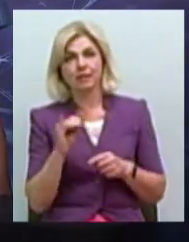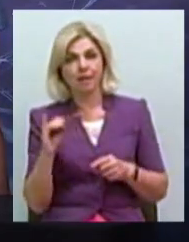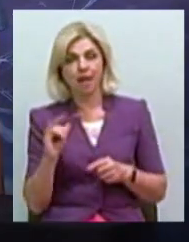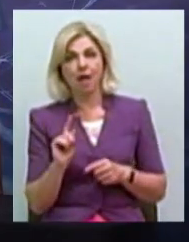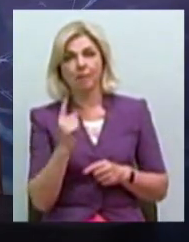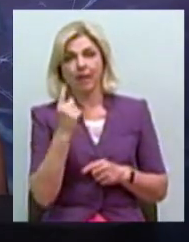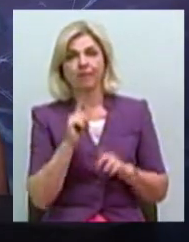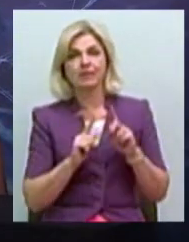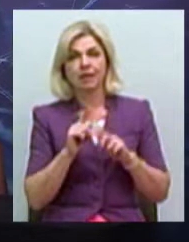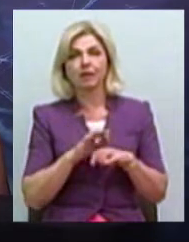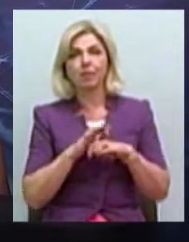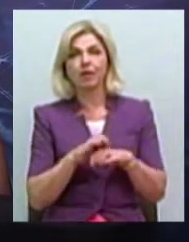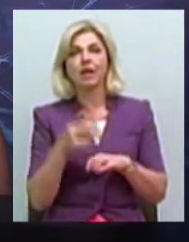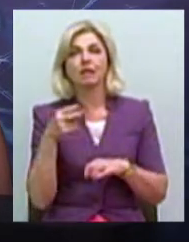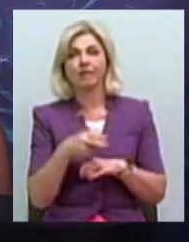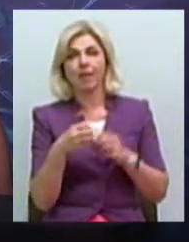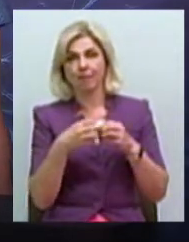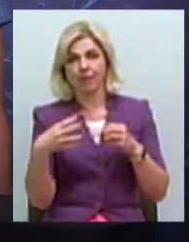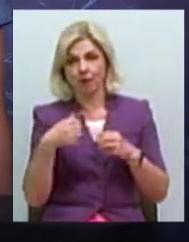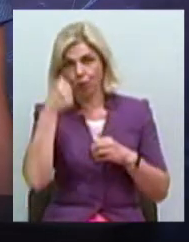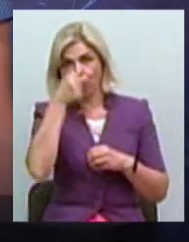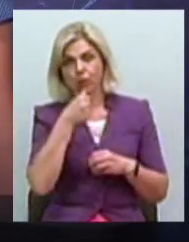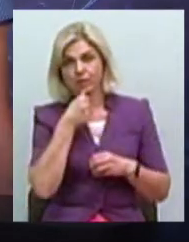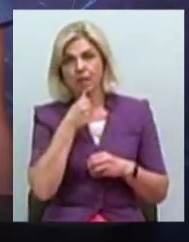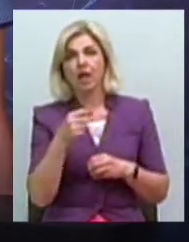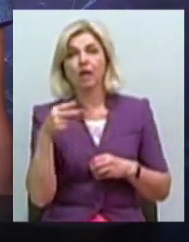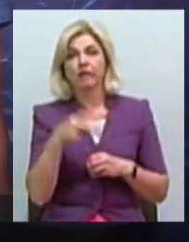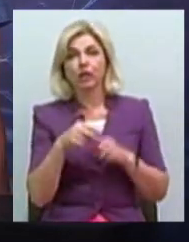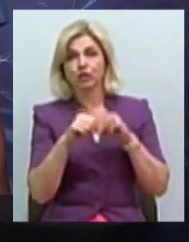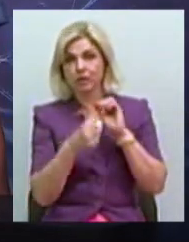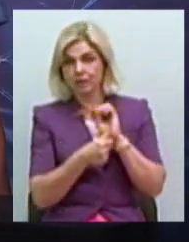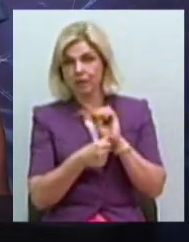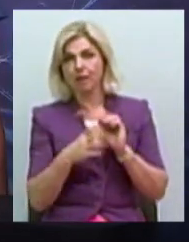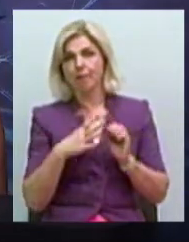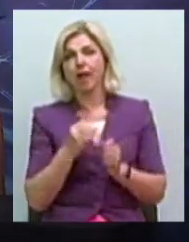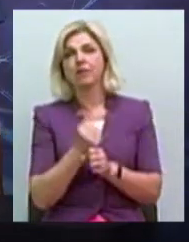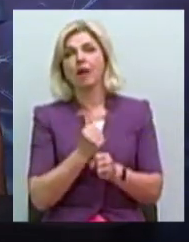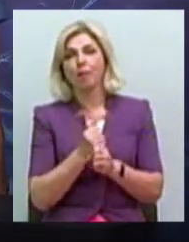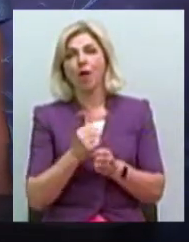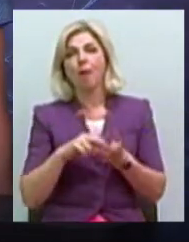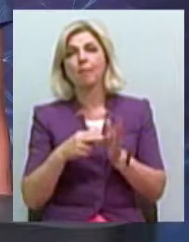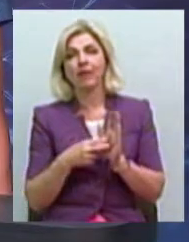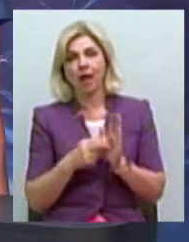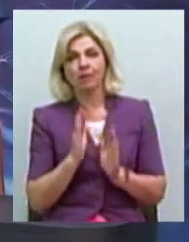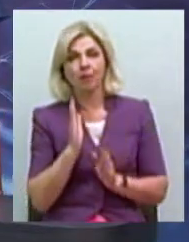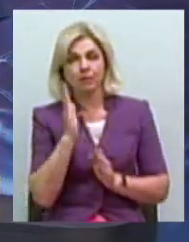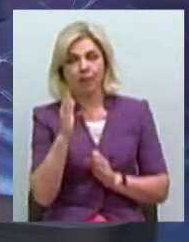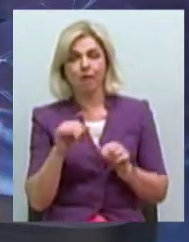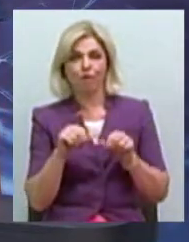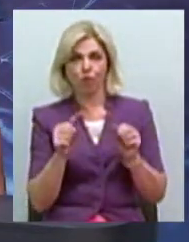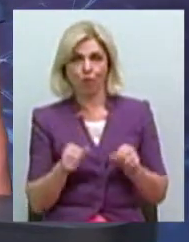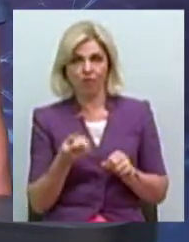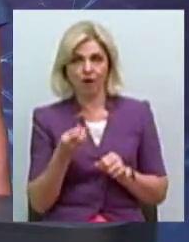засідання відбувалося в 2015 році, і в 2016 році був напрацьований перспективний план формування